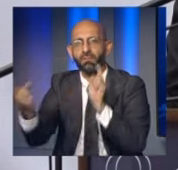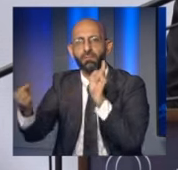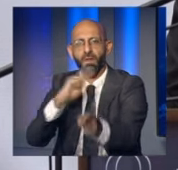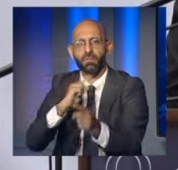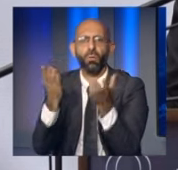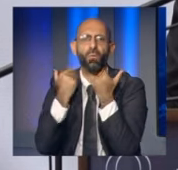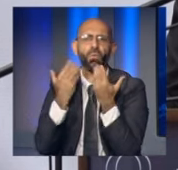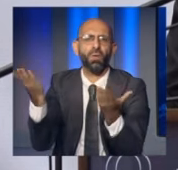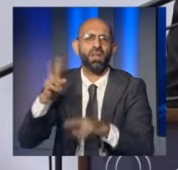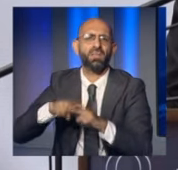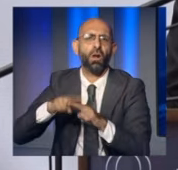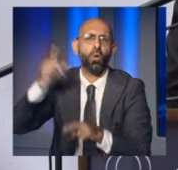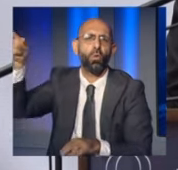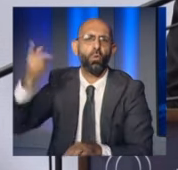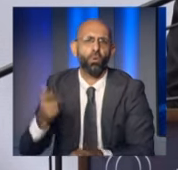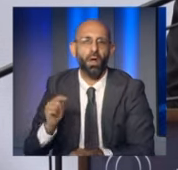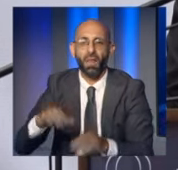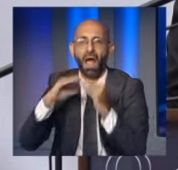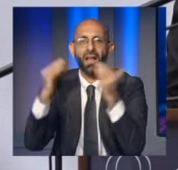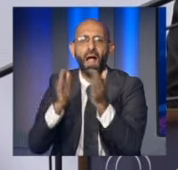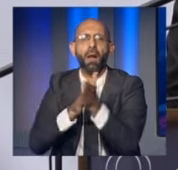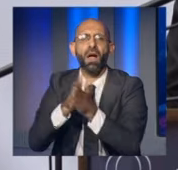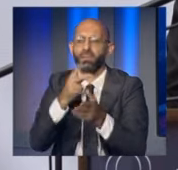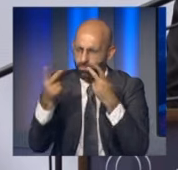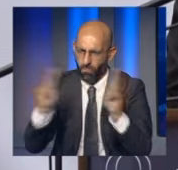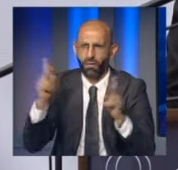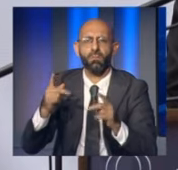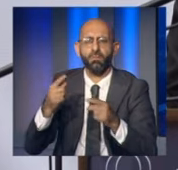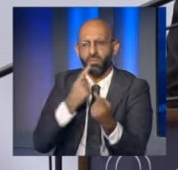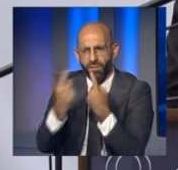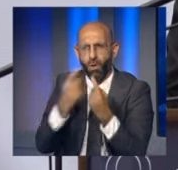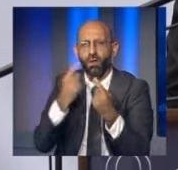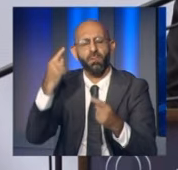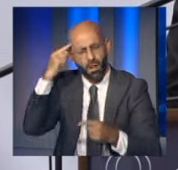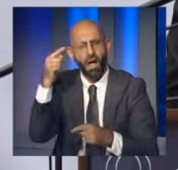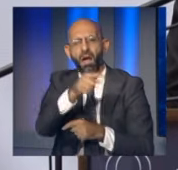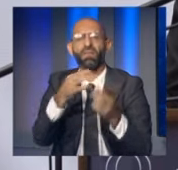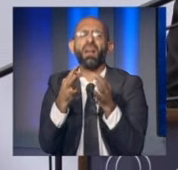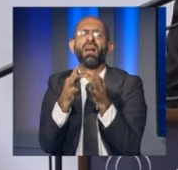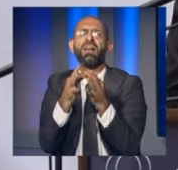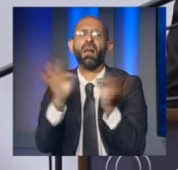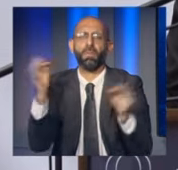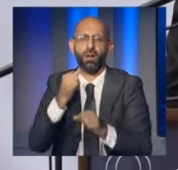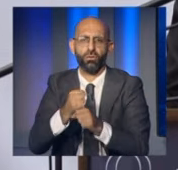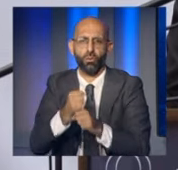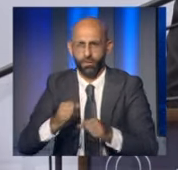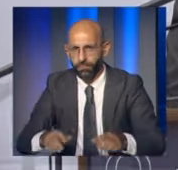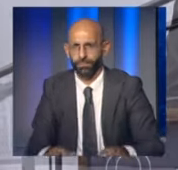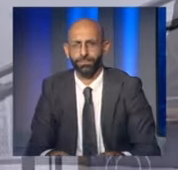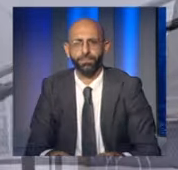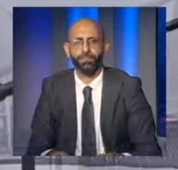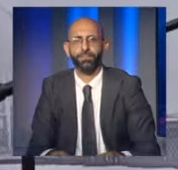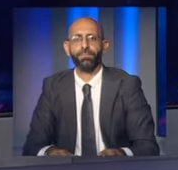الحرب العدوانية بسحقها، ولن يجد من يفاوضه من أجل تحرير ومبادلة أسراه إلا حركة حماس.